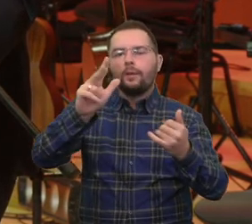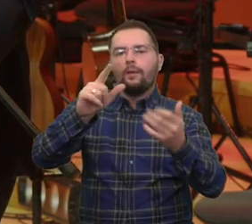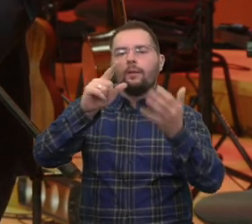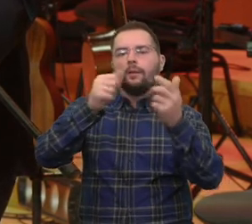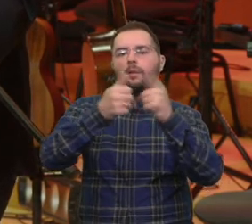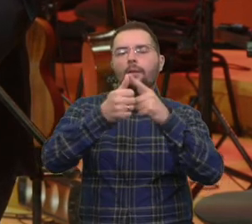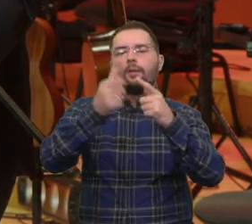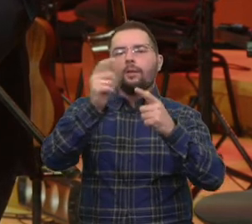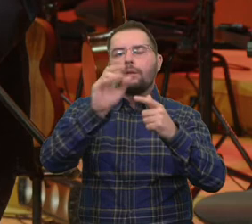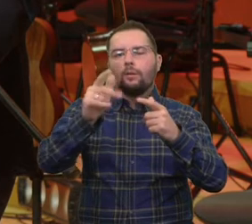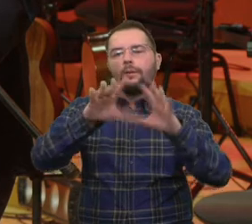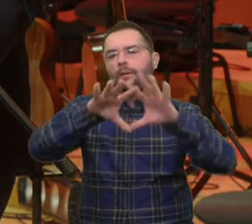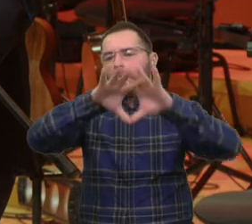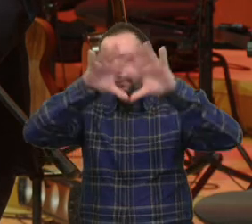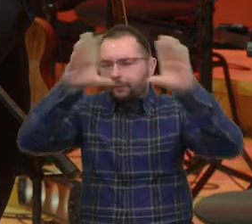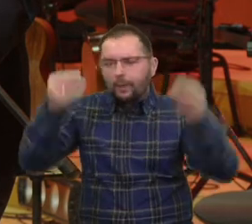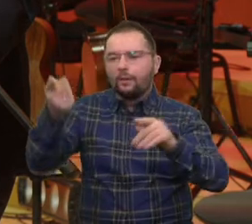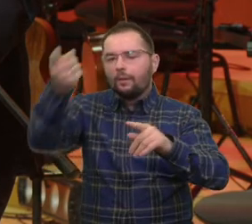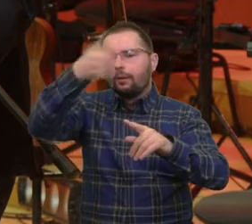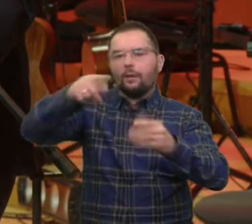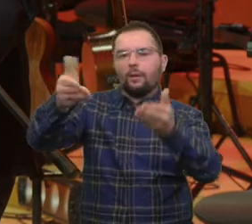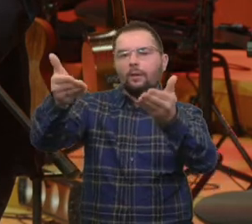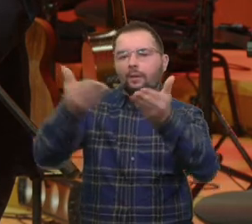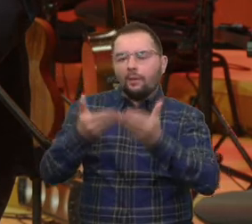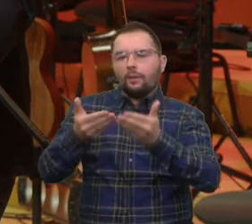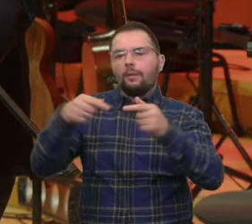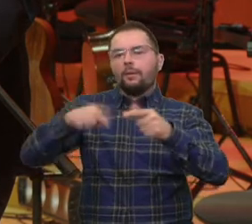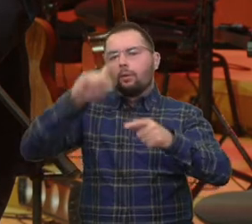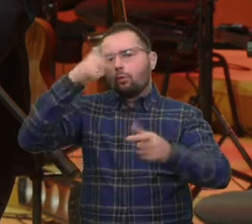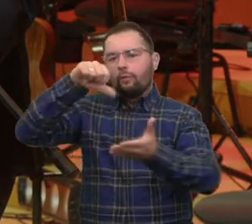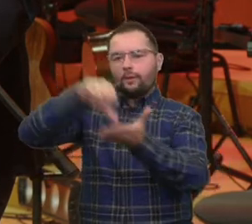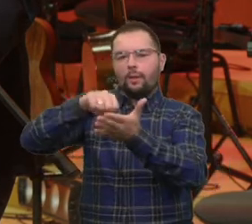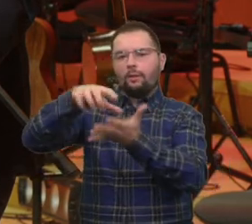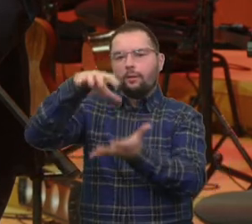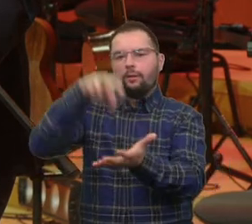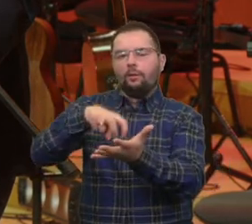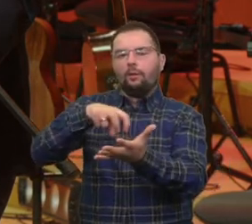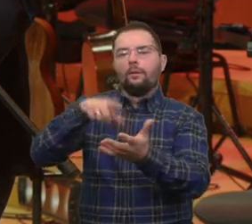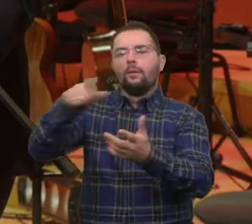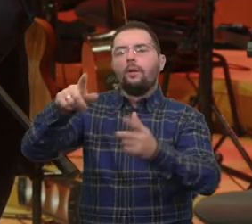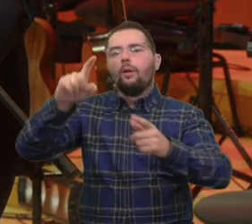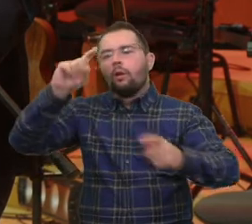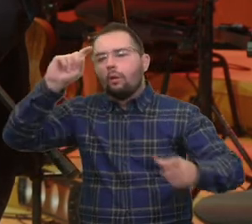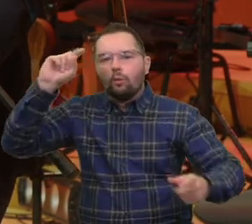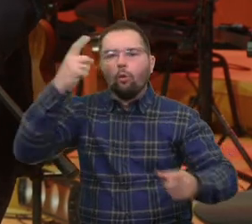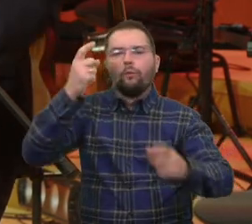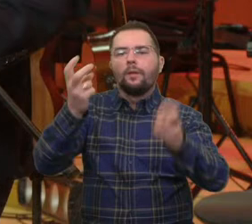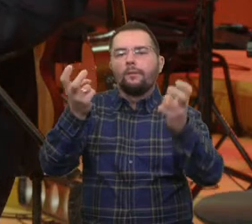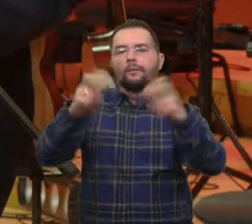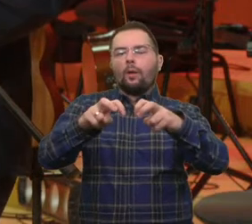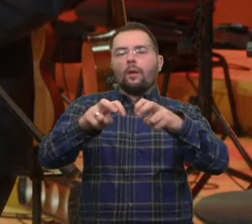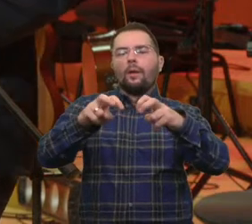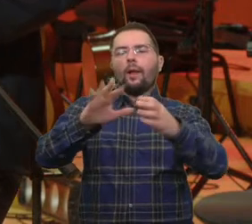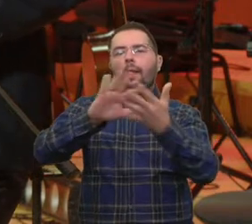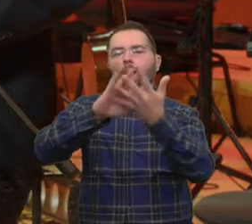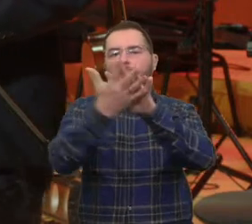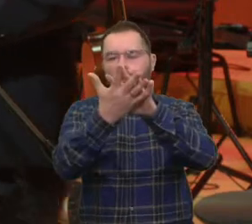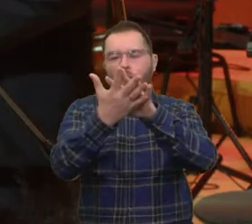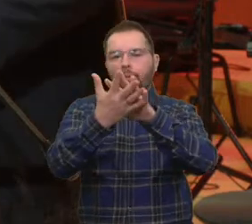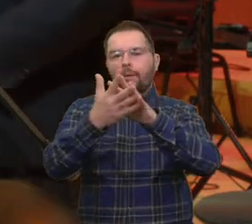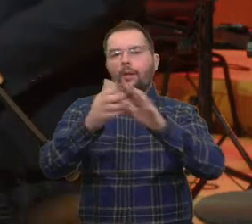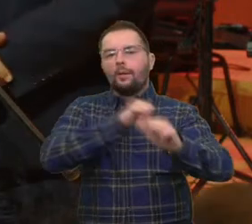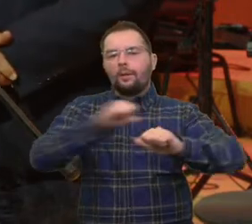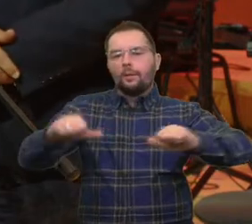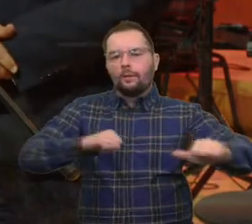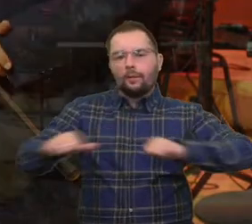Mirosław Koźlakiewicz. Zapraszamy Państwa bardzo gorąco na naszą scenę. Twórcy reformy samorządowej, którzy dzisiaj